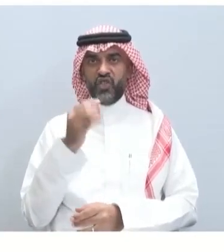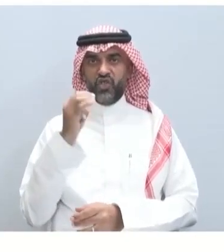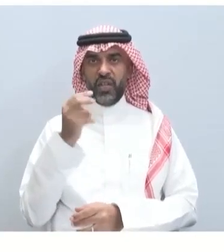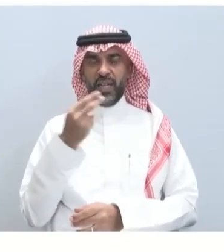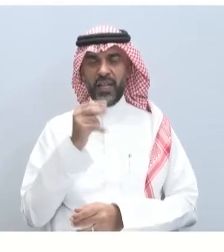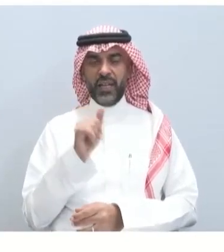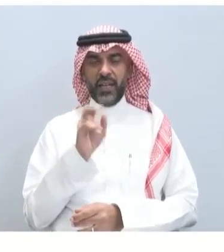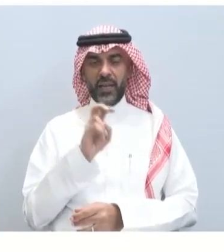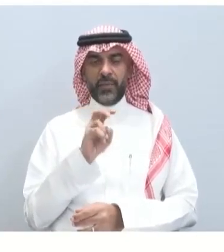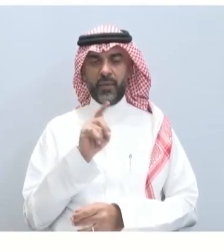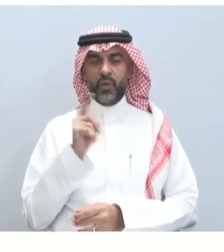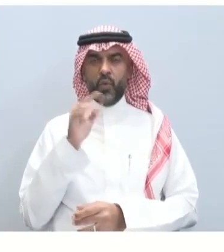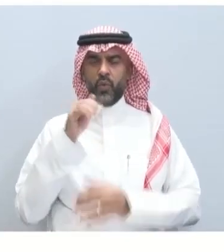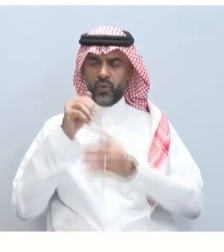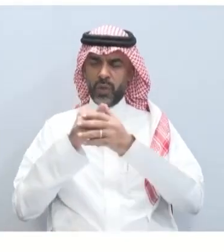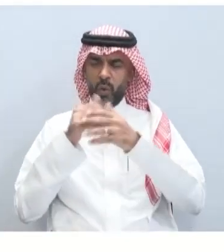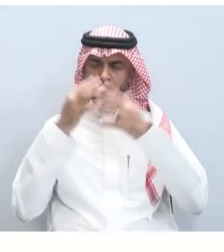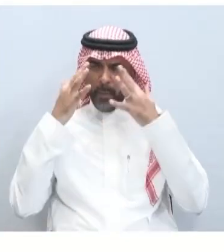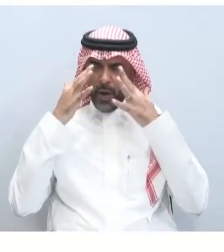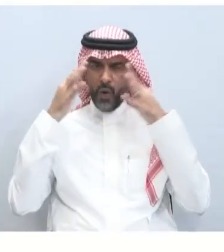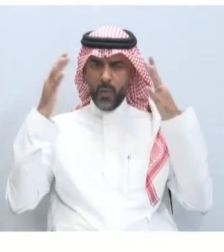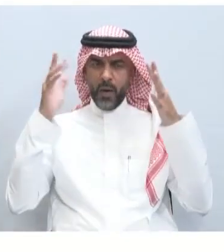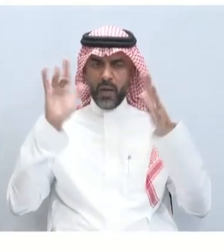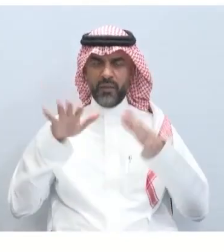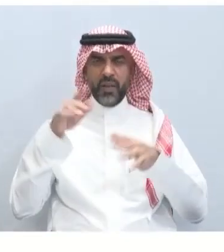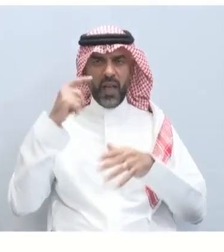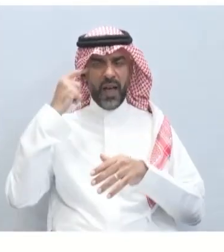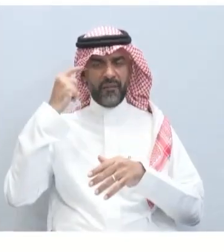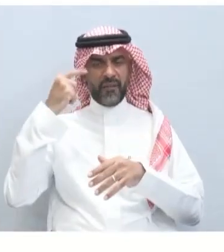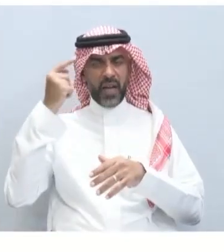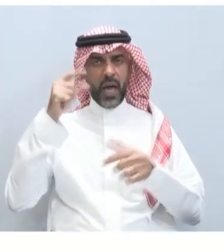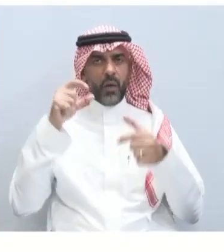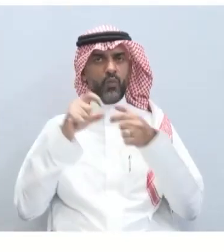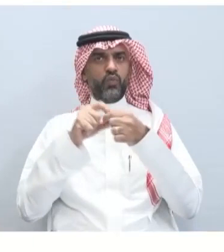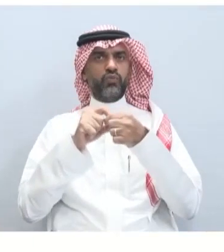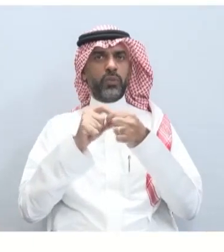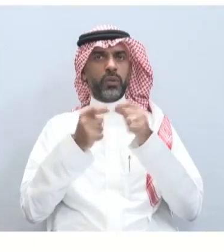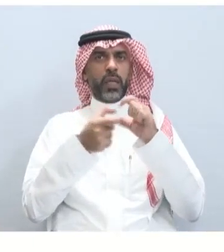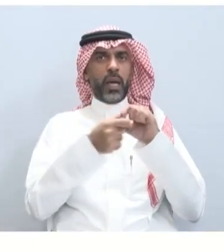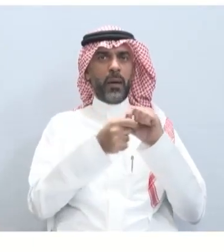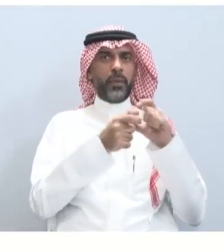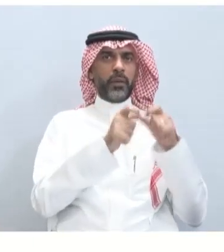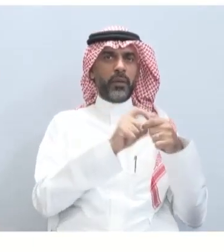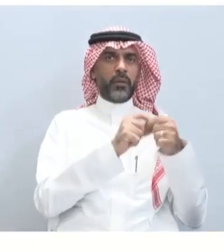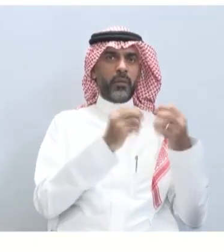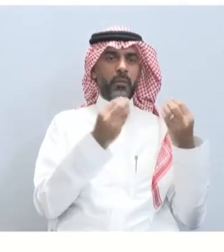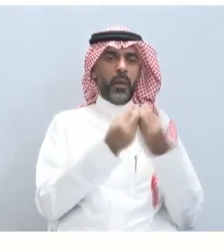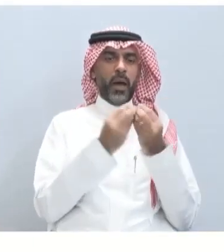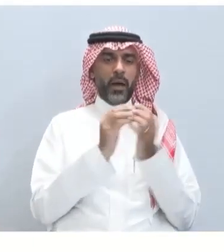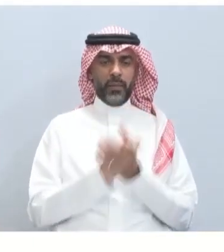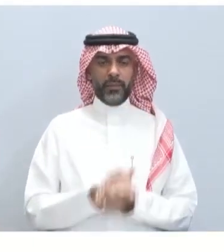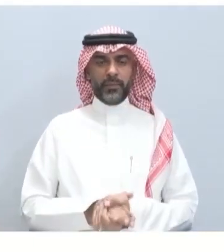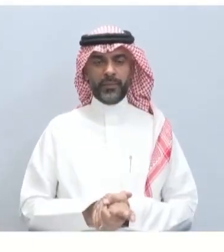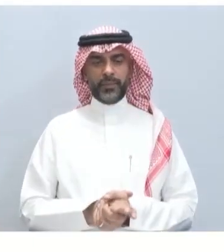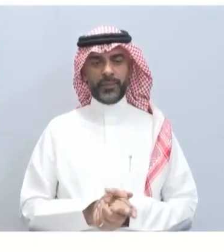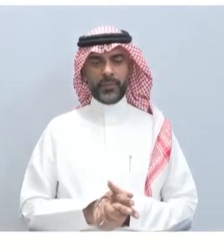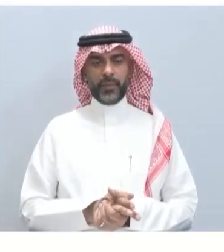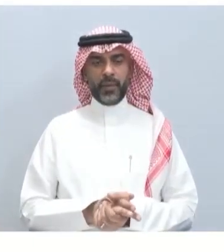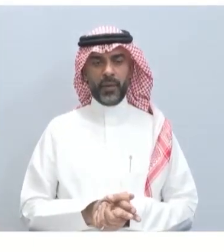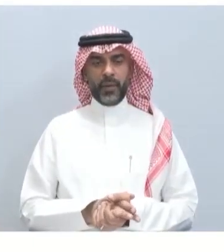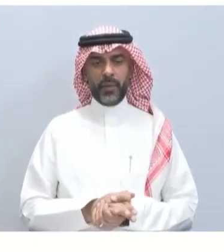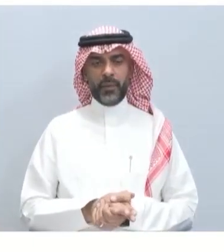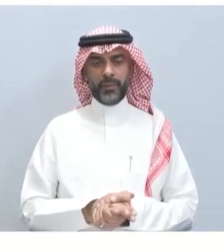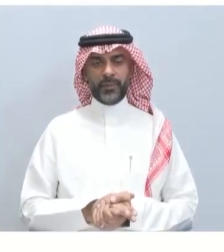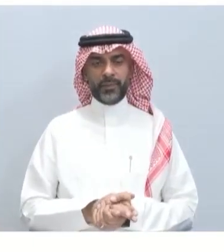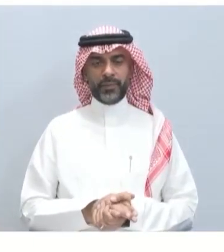هي مصادر التحوي على معلومات تكون وافكار مترابطه بمعنى ان لو اتينا الى هذا الوعاء تستطيع غالبا انك تقرا